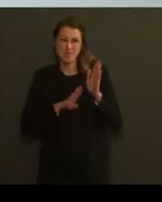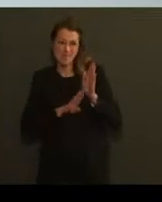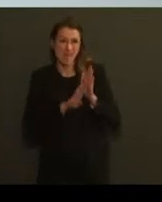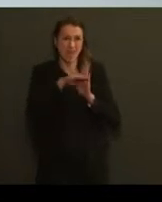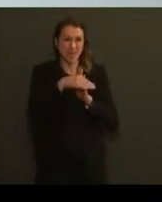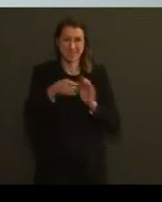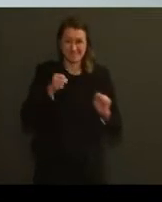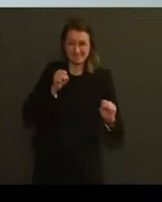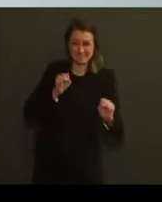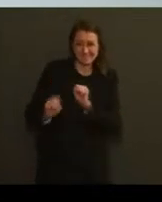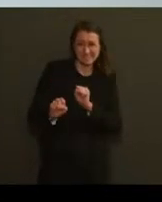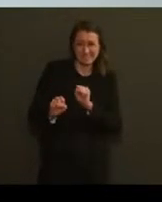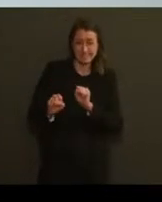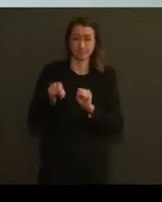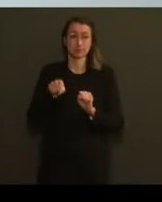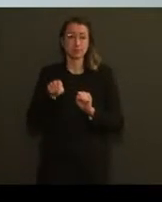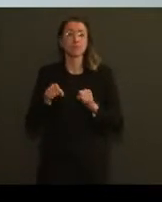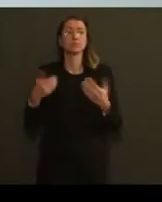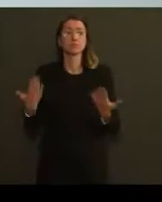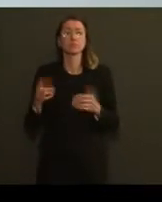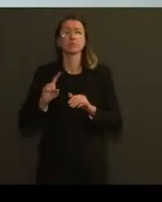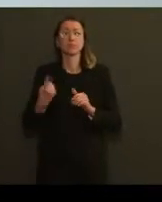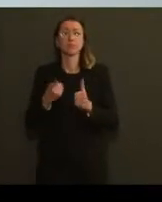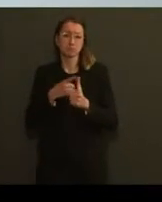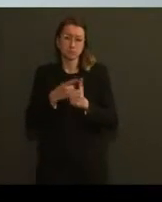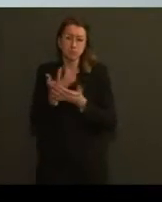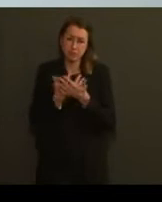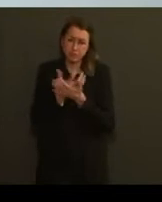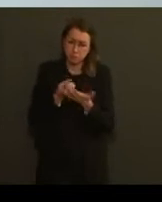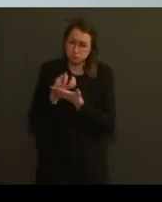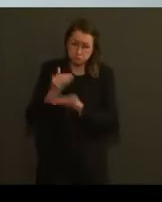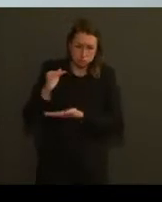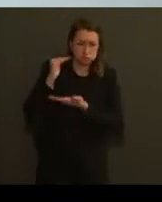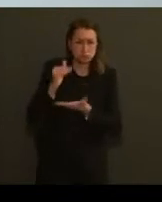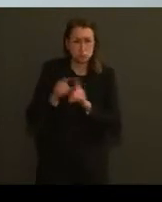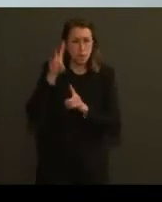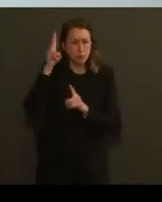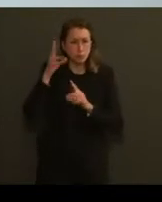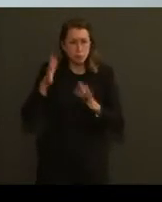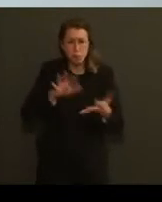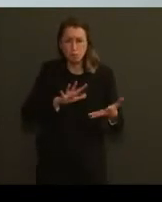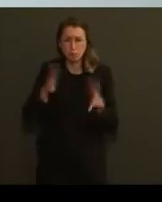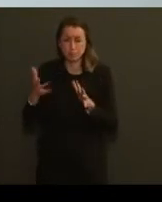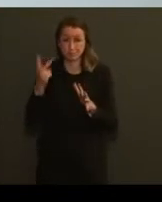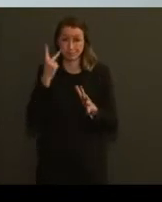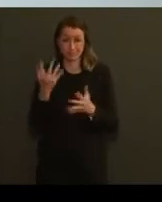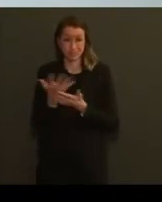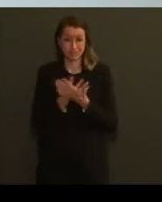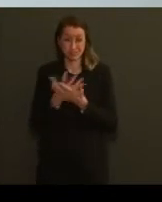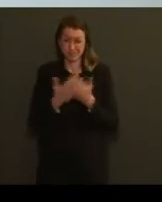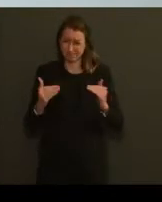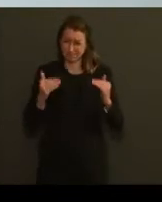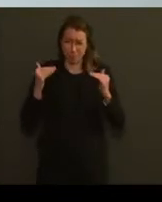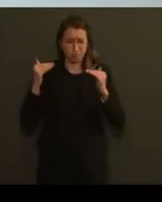Nous allons commencer cette conférence par les chiffres, comme d'habitude, et ceux-ci continuent à montrer une augmentation tant